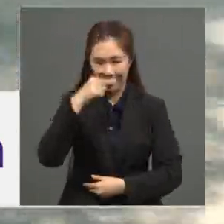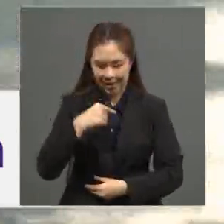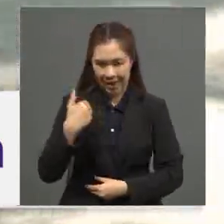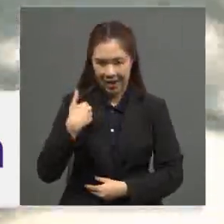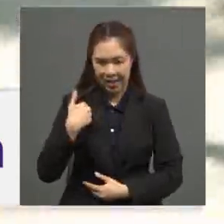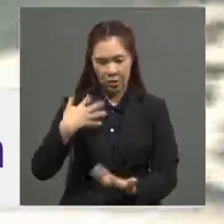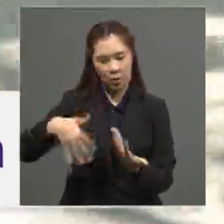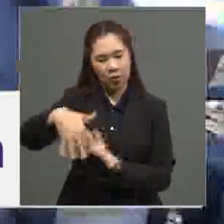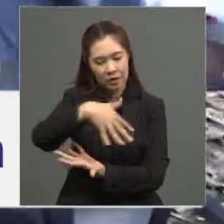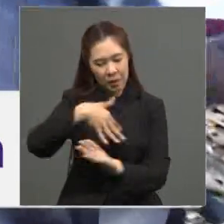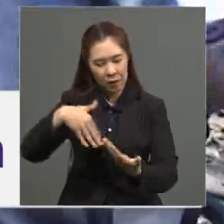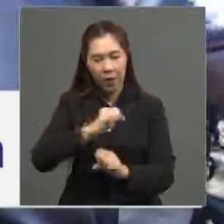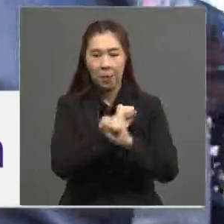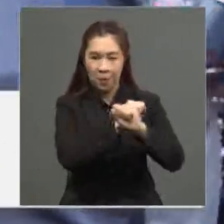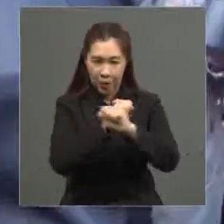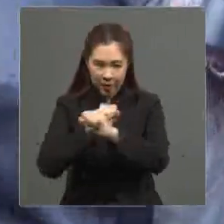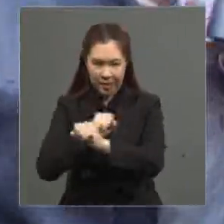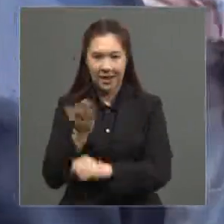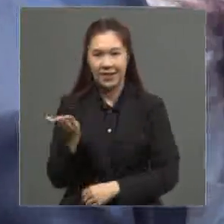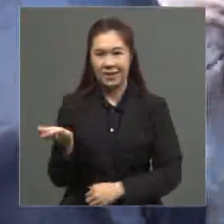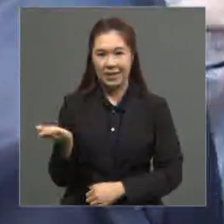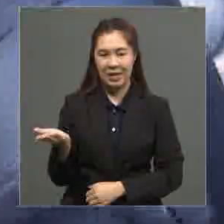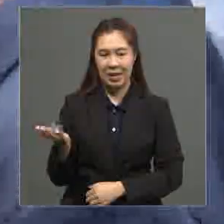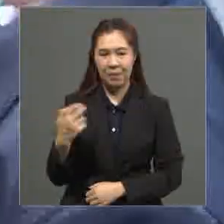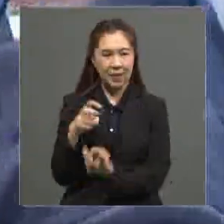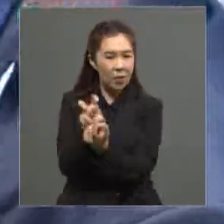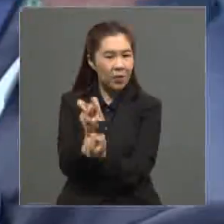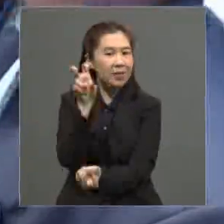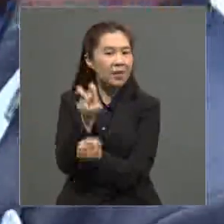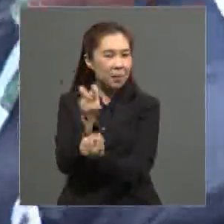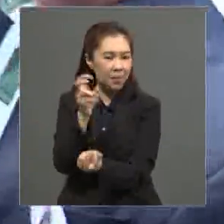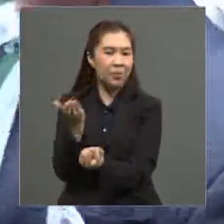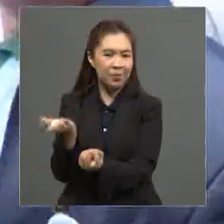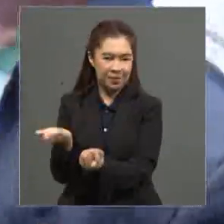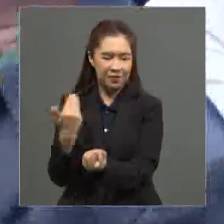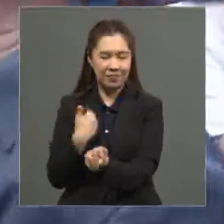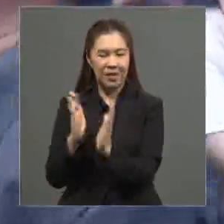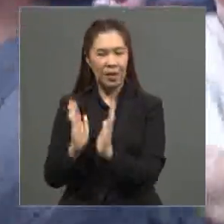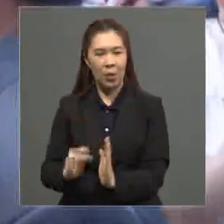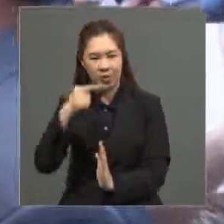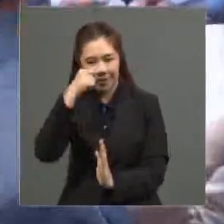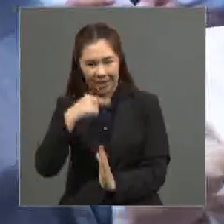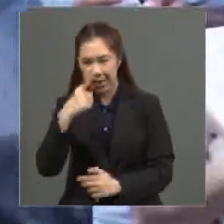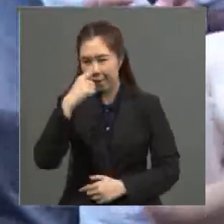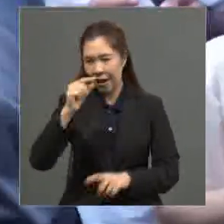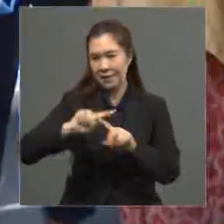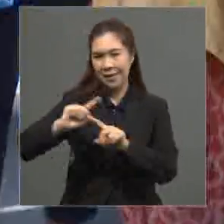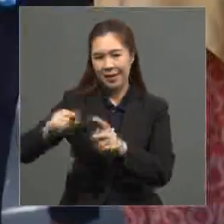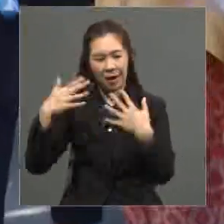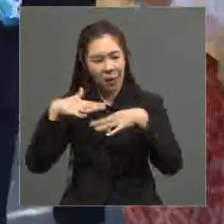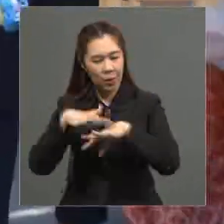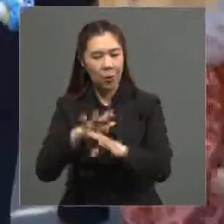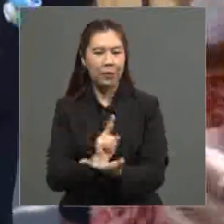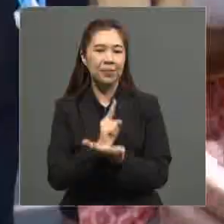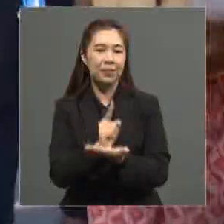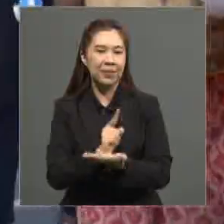ใจสิ่งแวดล้อมโดยมีน้องหมูเด้งนี่แหละค่ะเป็นพรีเซ็นเตอร์เชิญชวนชาวไทยชาวต่างชาติไปเที่ยวงานลอยกระทงเพื่อที่